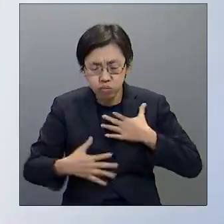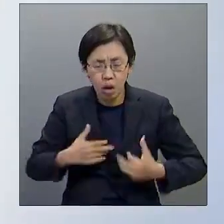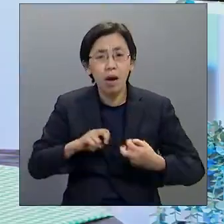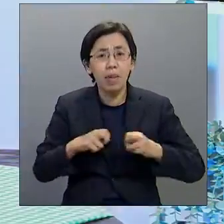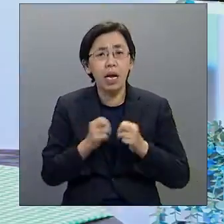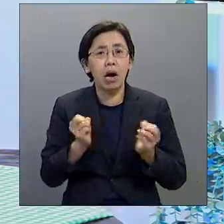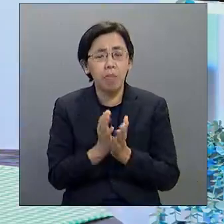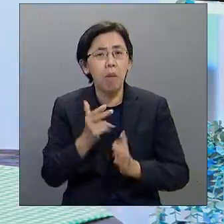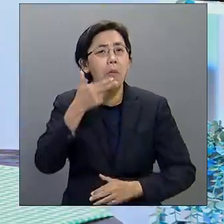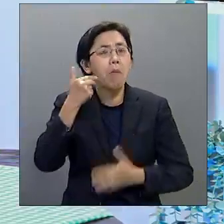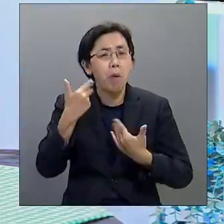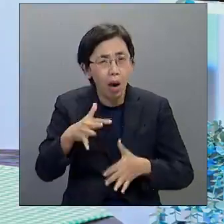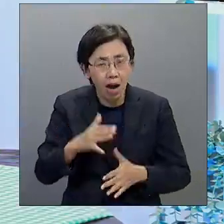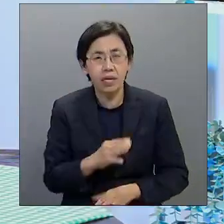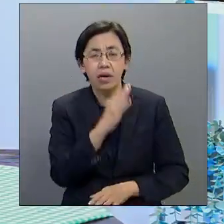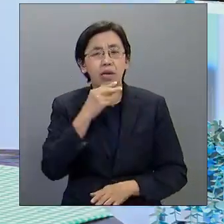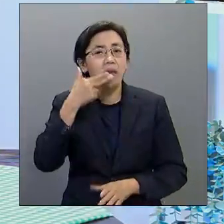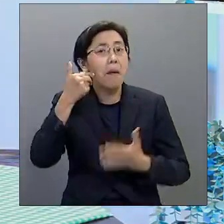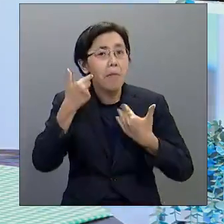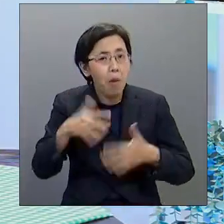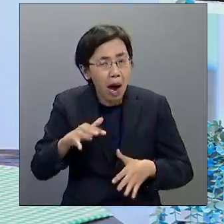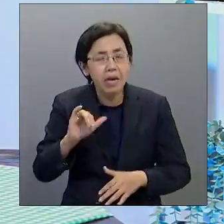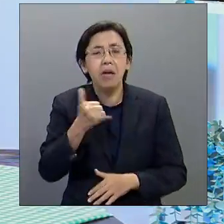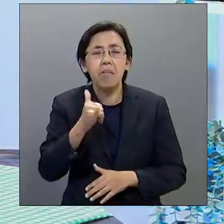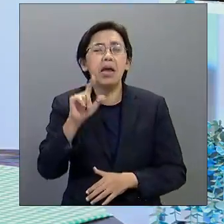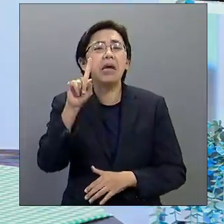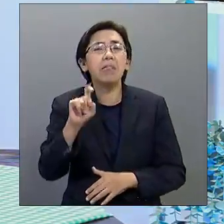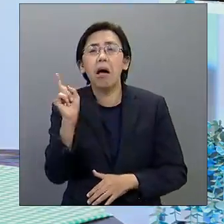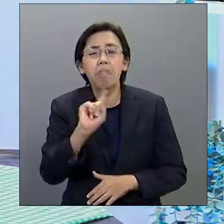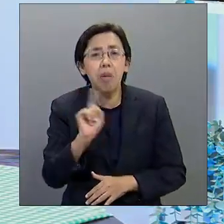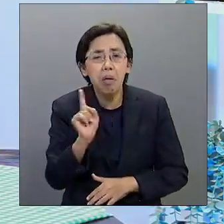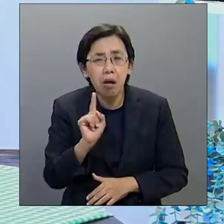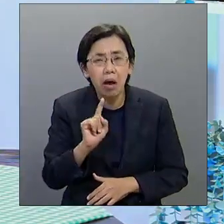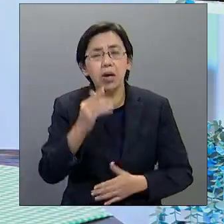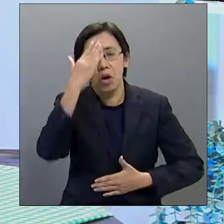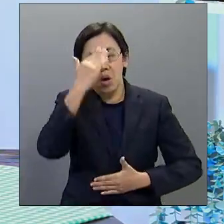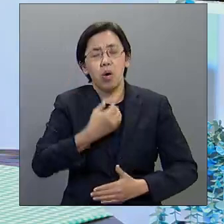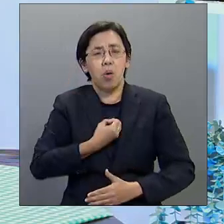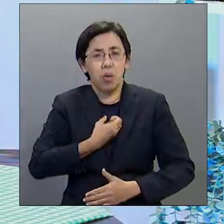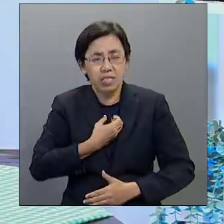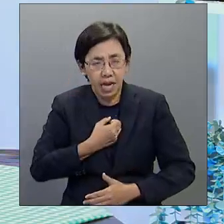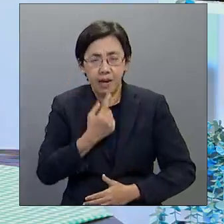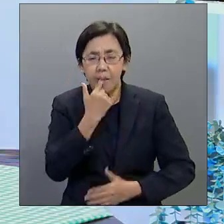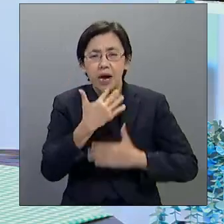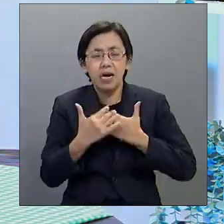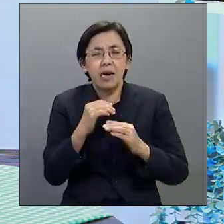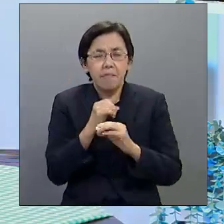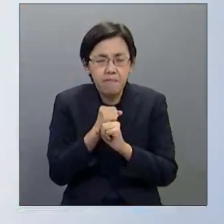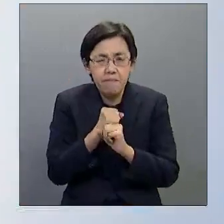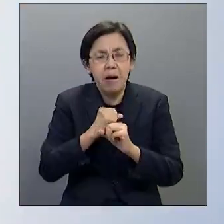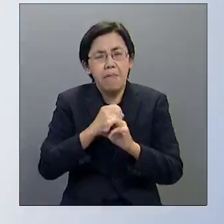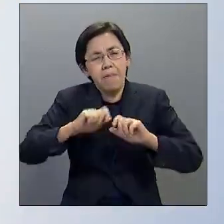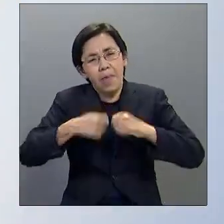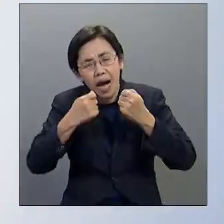ที่สุดเนี่ยคนที่เป็นเบาหวานส่วนใหญ่ก็หนีไม่พ้นจะเสียชีวิตด้วยโรคหัวใจและหลอดเลือดเนี่ยสูงถึงประมาณ 85% เลยนะ